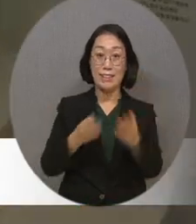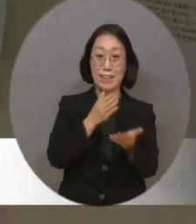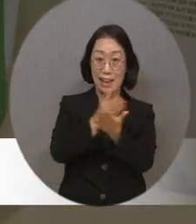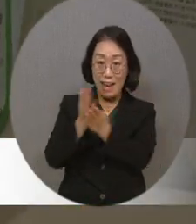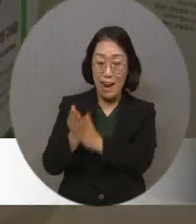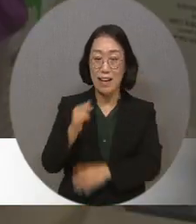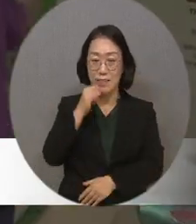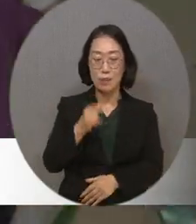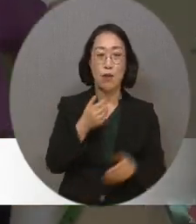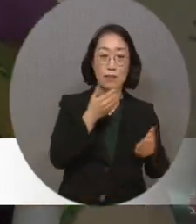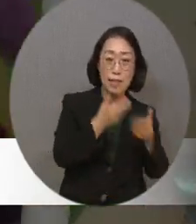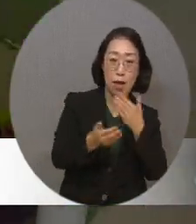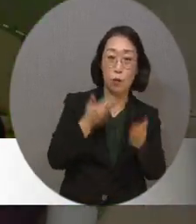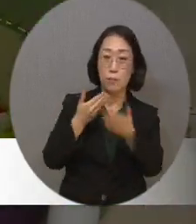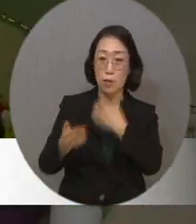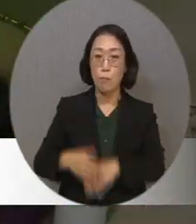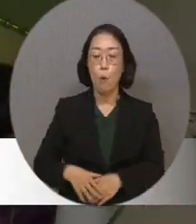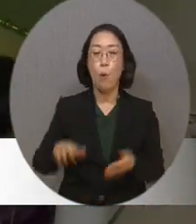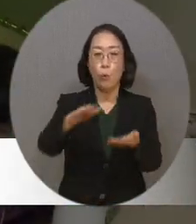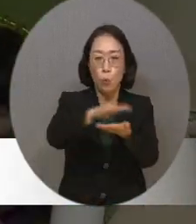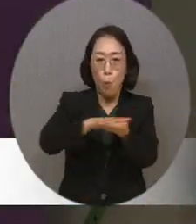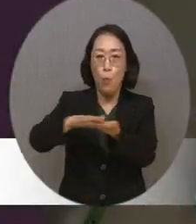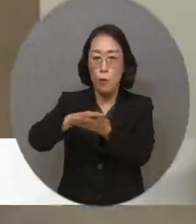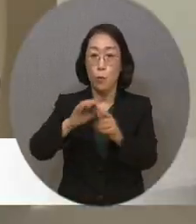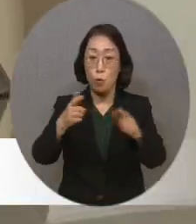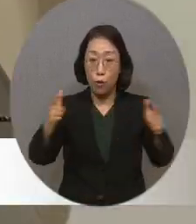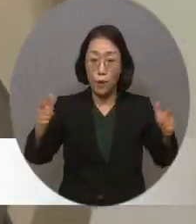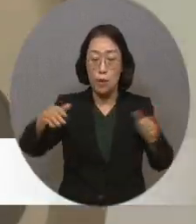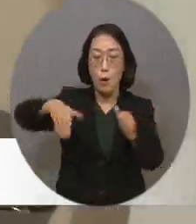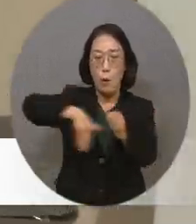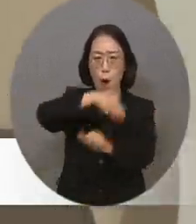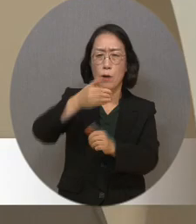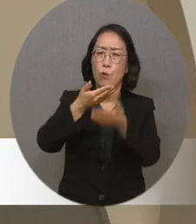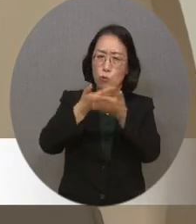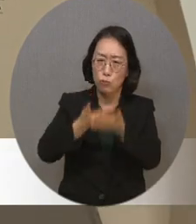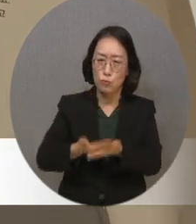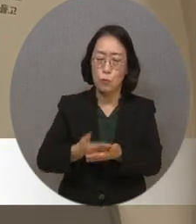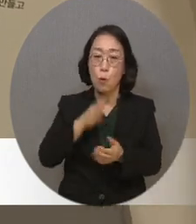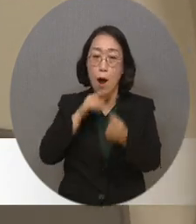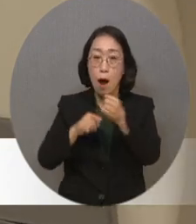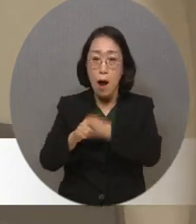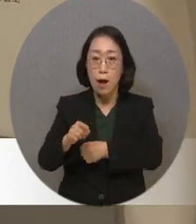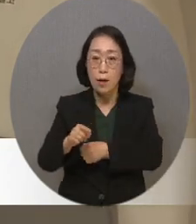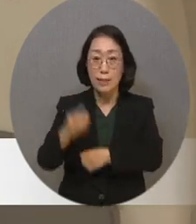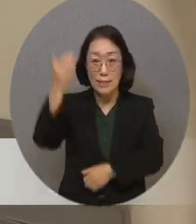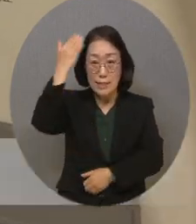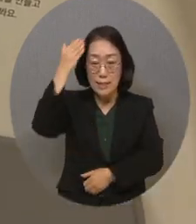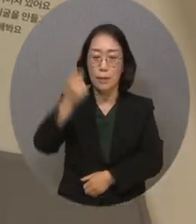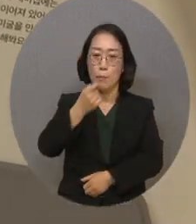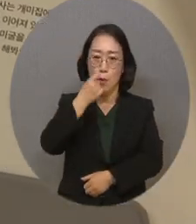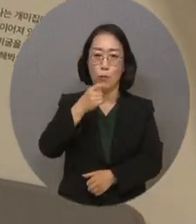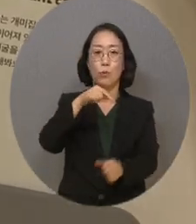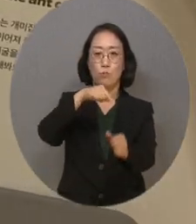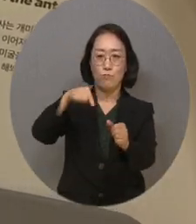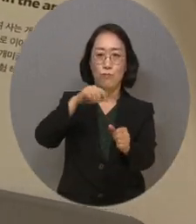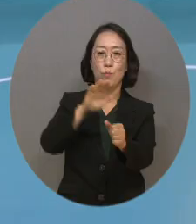아이들이 직접 참여할 수 있는 다양한 놀이활동을 통해 환경의 소중함과 과학의 원리를 배울 수 있도록 구성됐습니다.